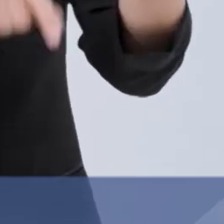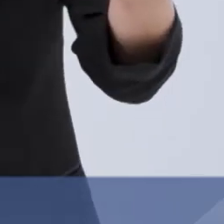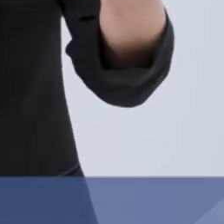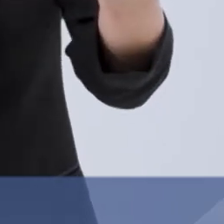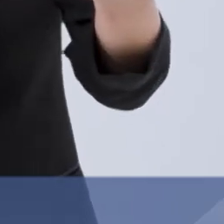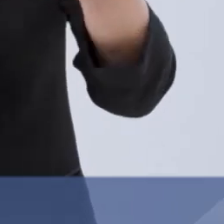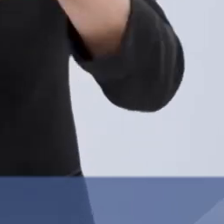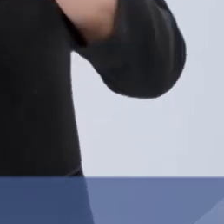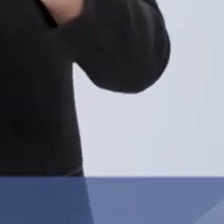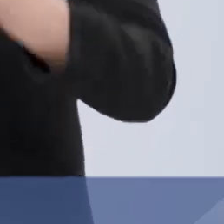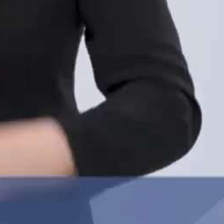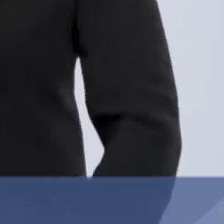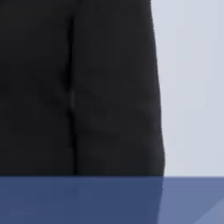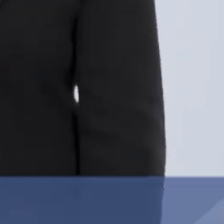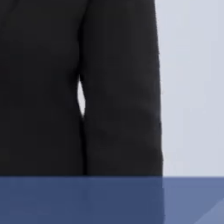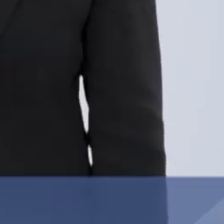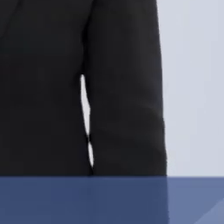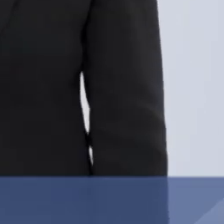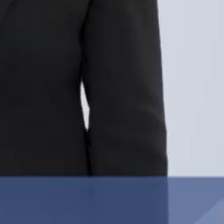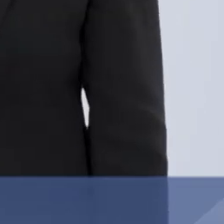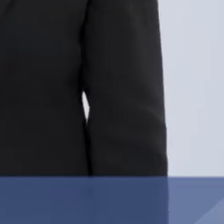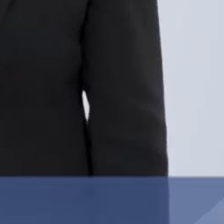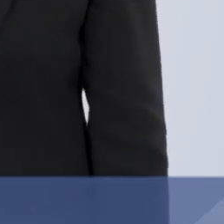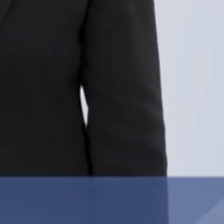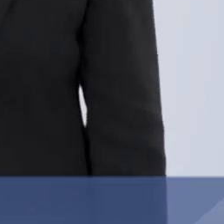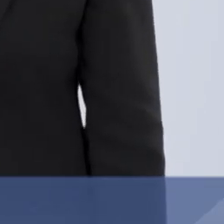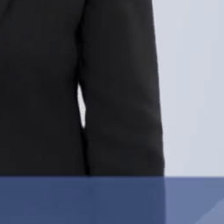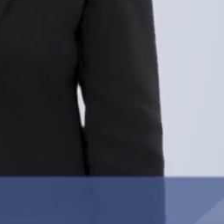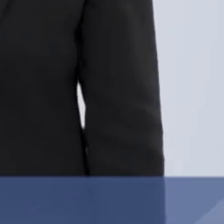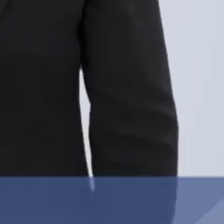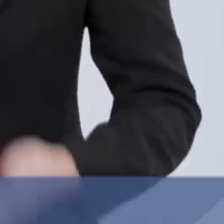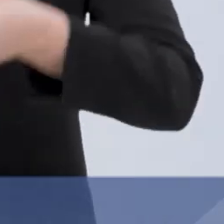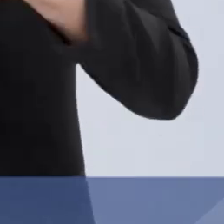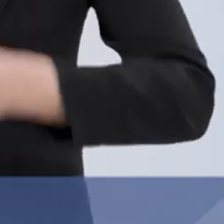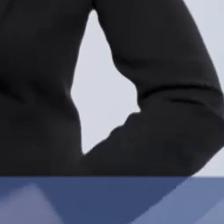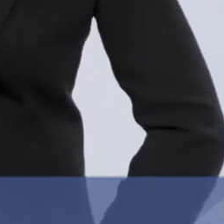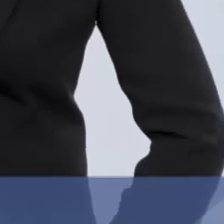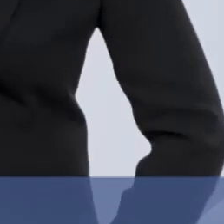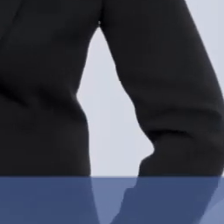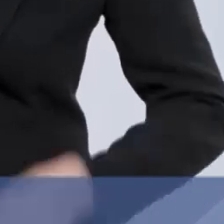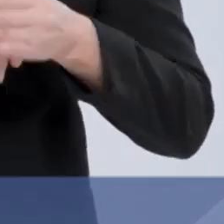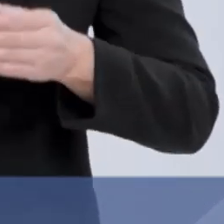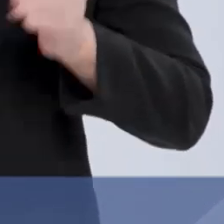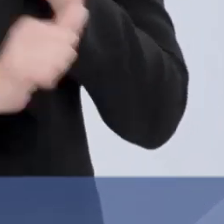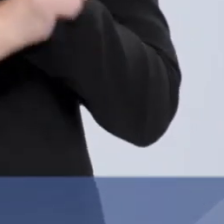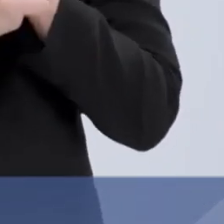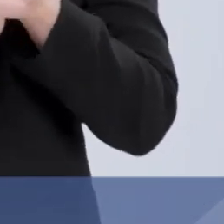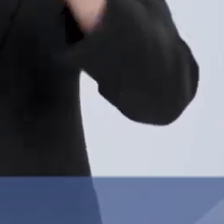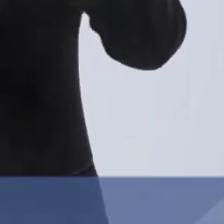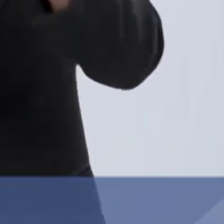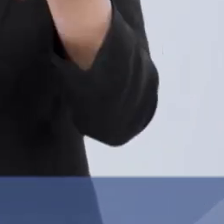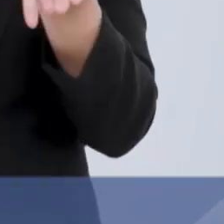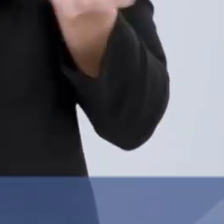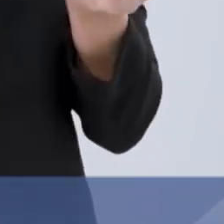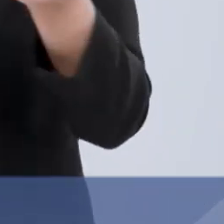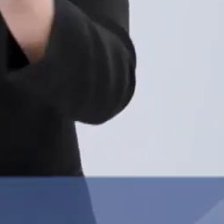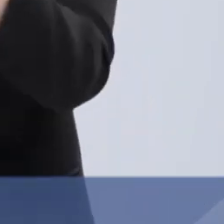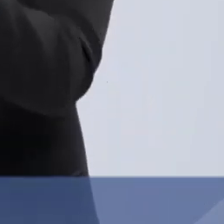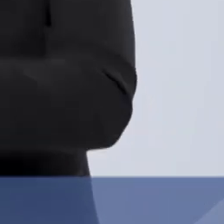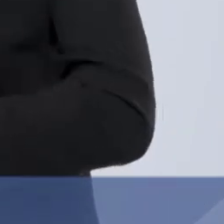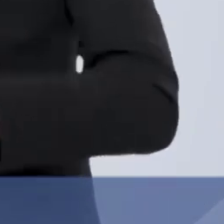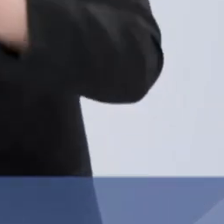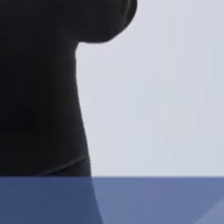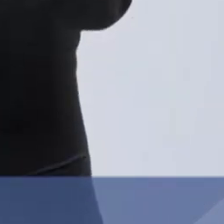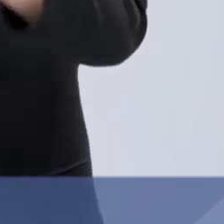사람이라면 누구나 투표를 할 수 있습니다. 투표소는 선거관리위원회가 매 세대에 보내는 투표